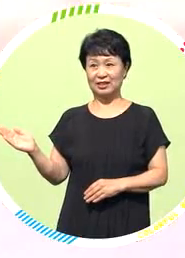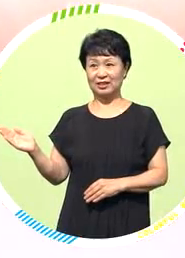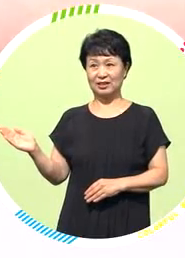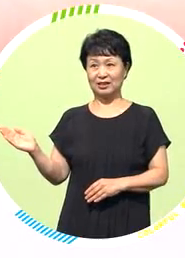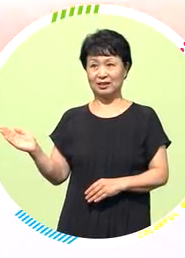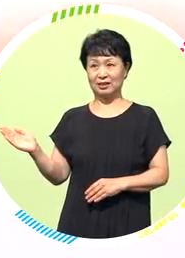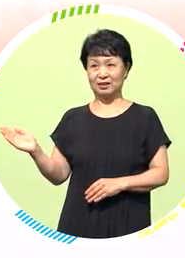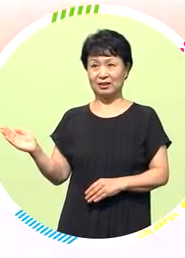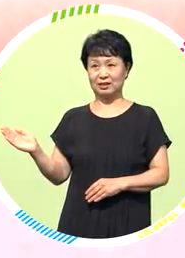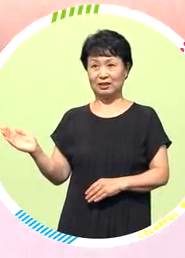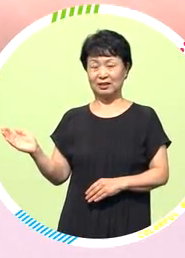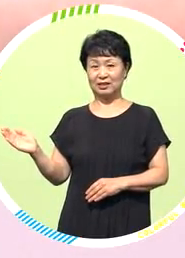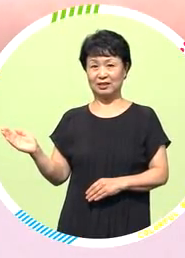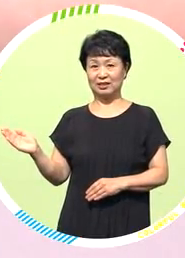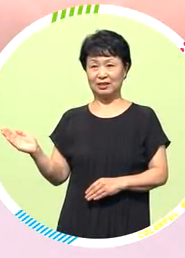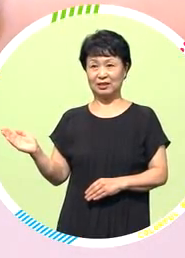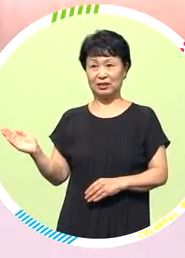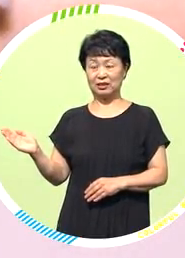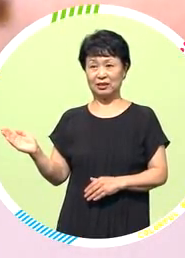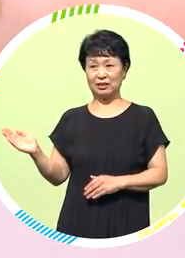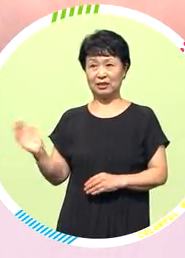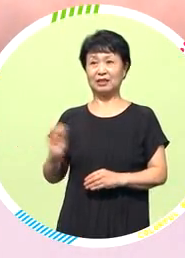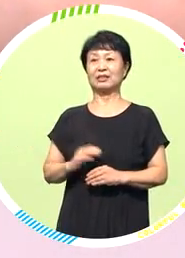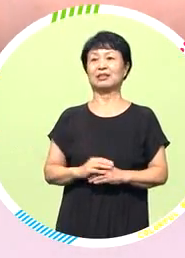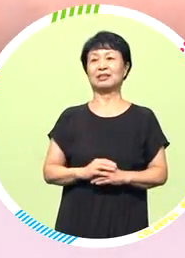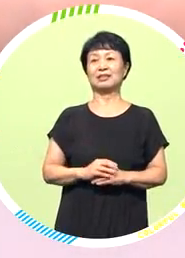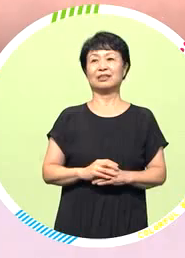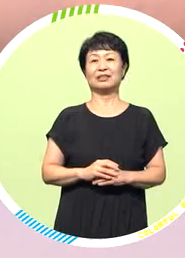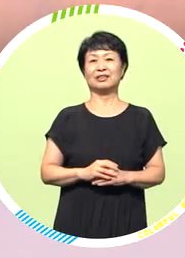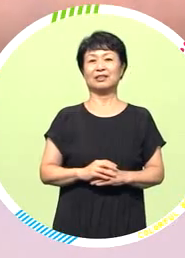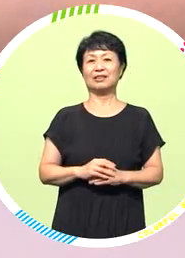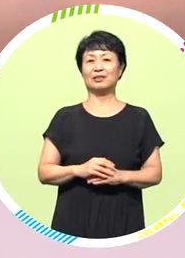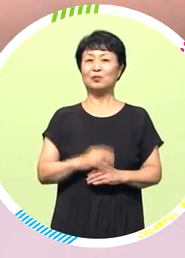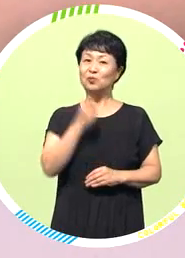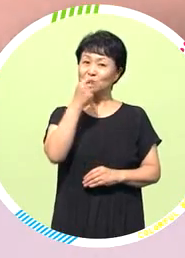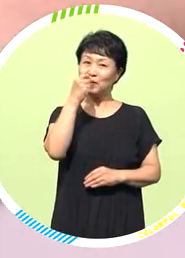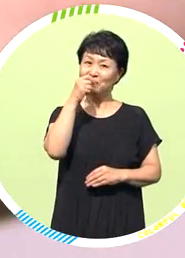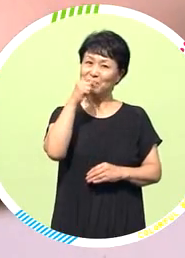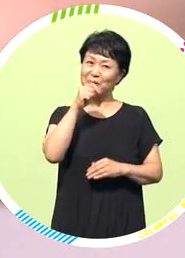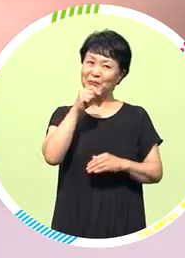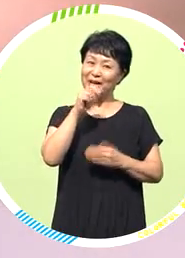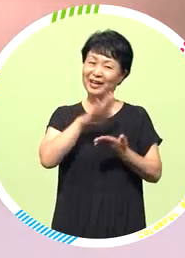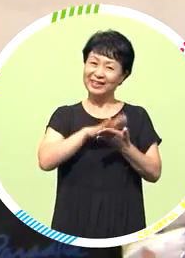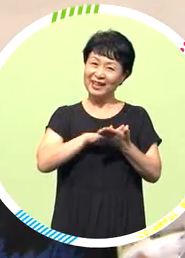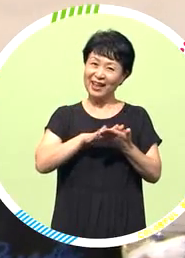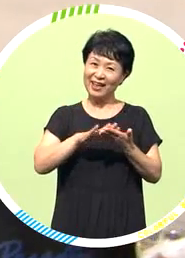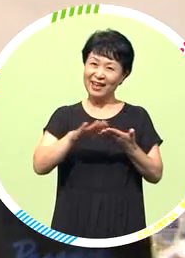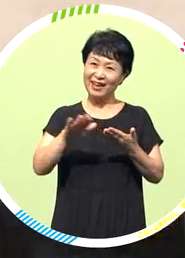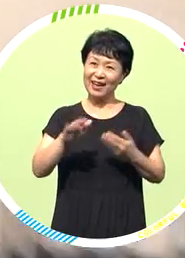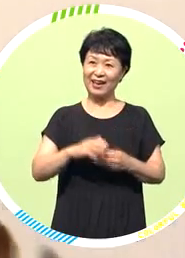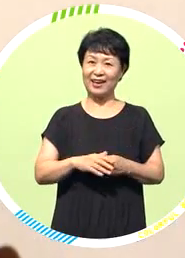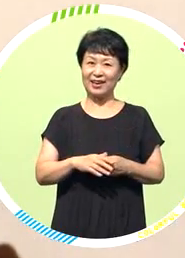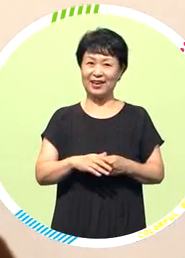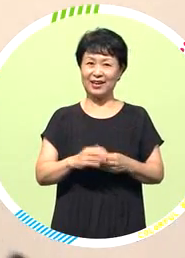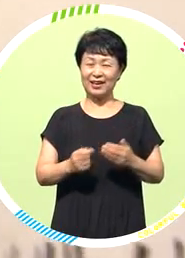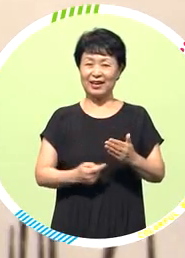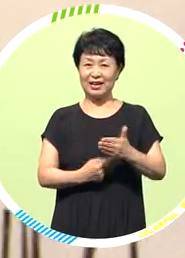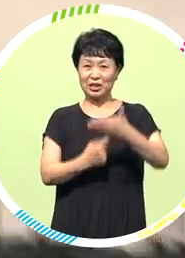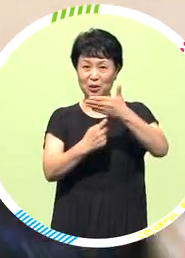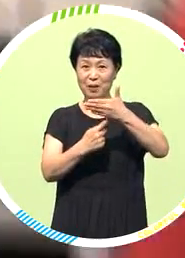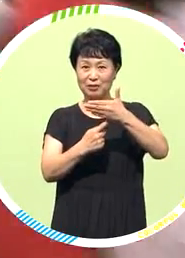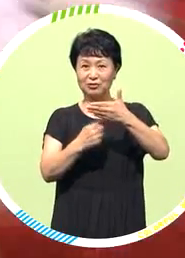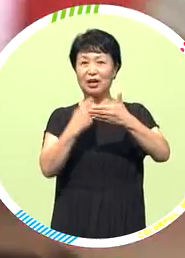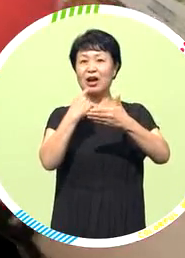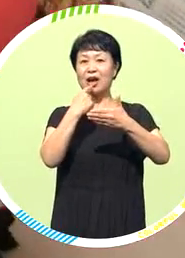ね、どうなるの、 剥がすと、 剥がす、 あ、いい形になるんです。そうそうそうそう、日の丸だ